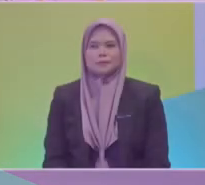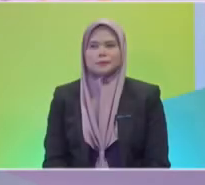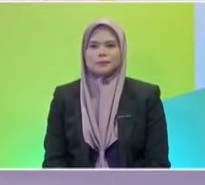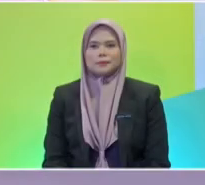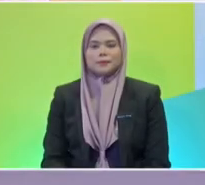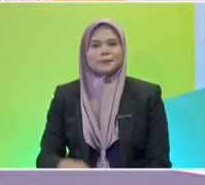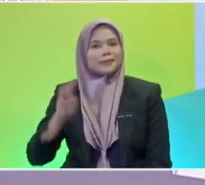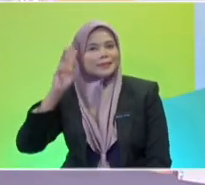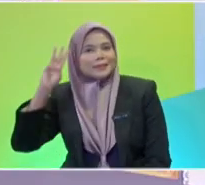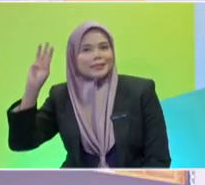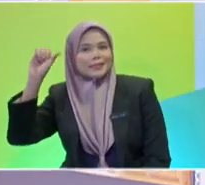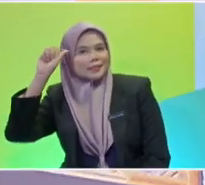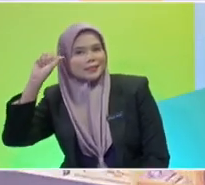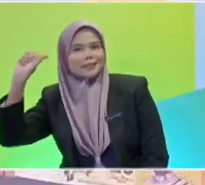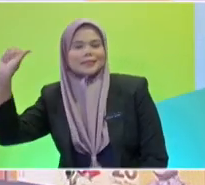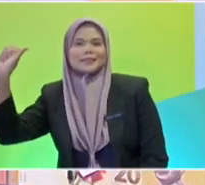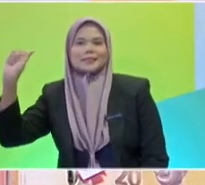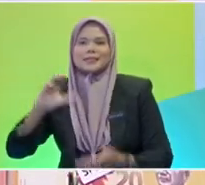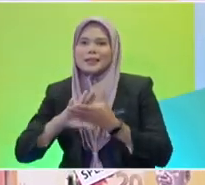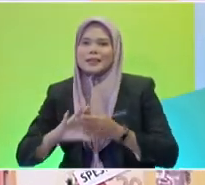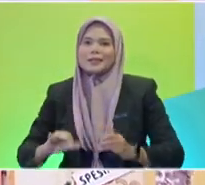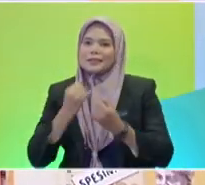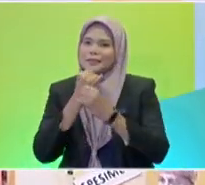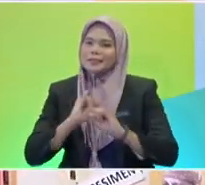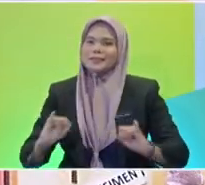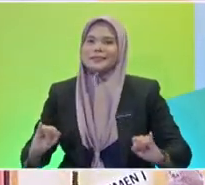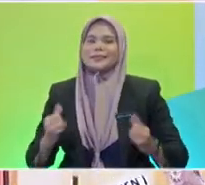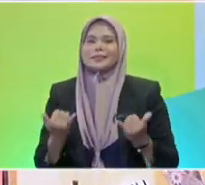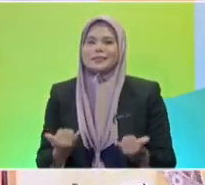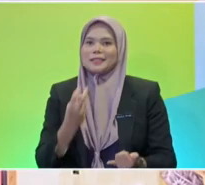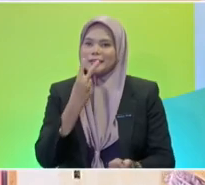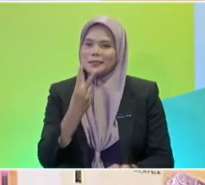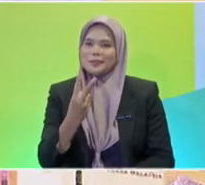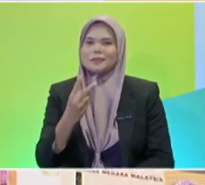Hai assalamualaikum Salam sejahtera anda sedang menyaksikan titik-titik